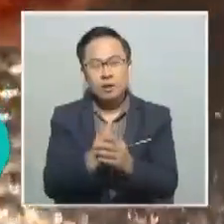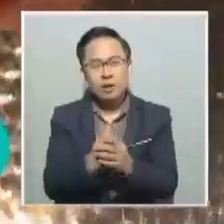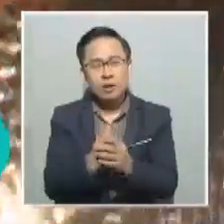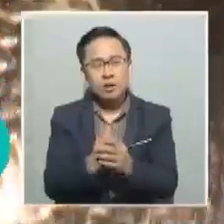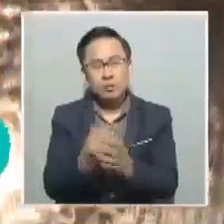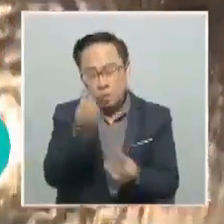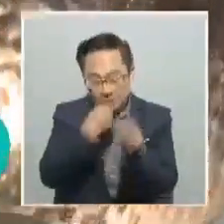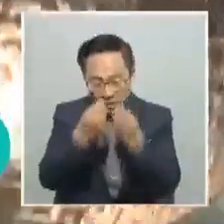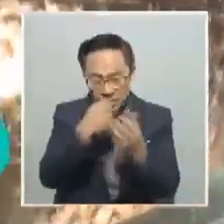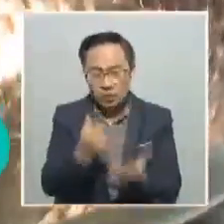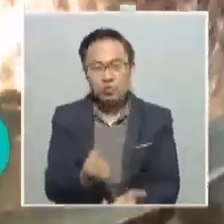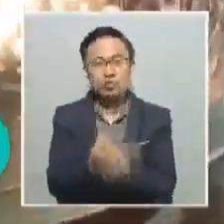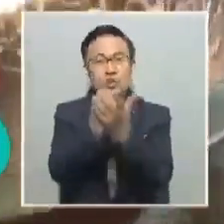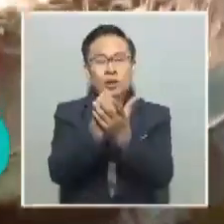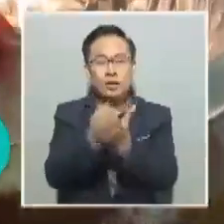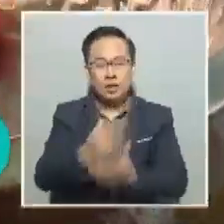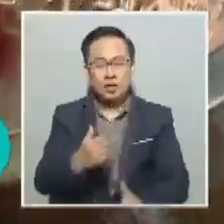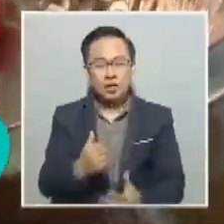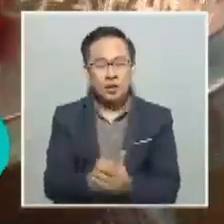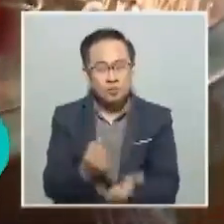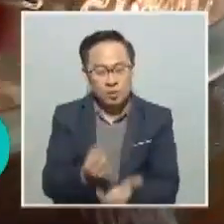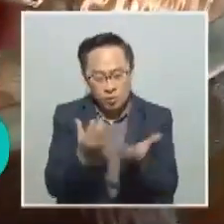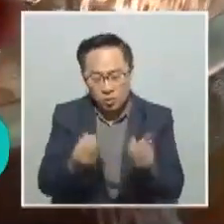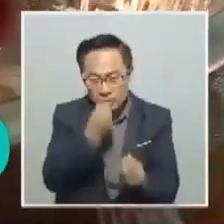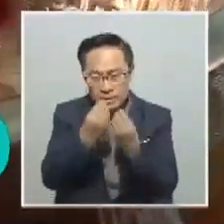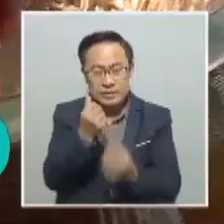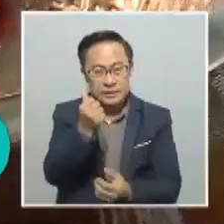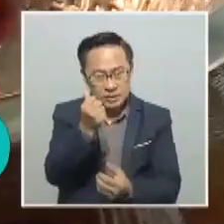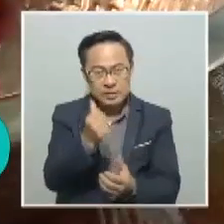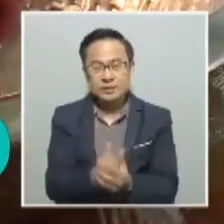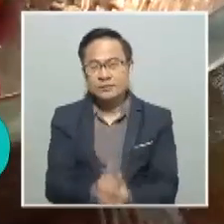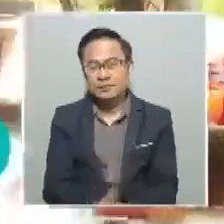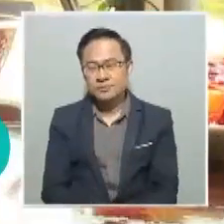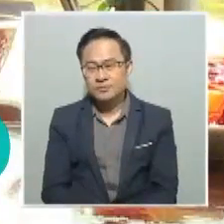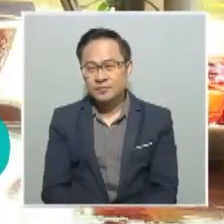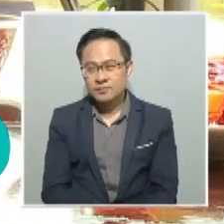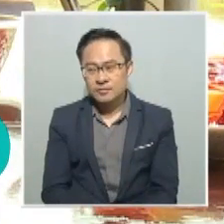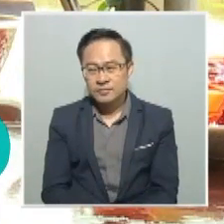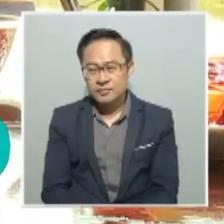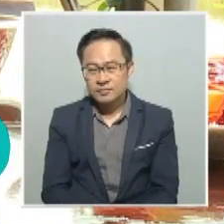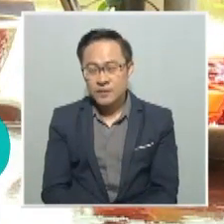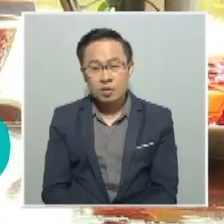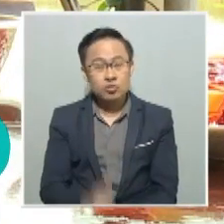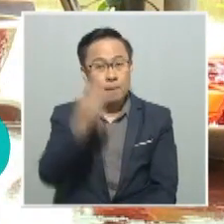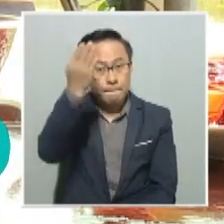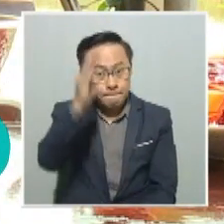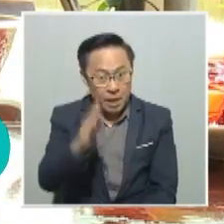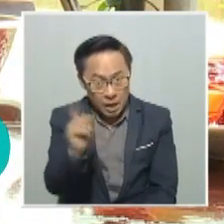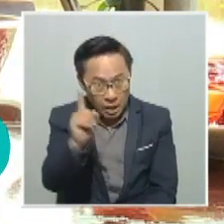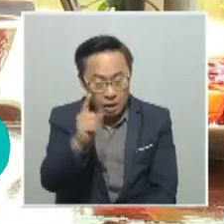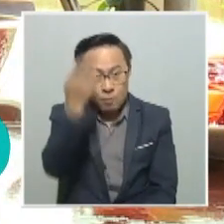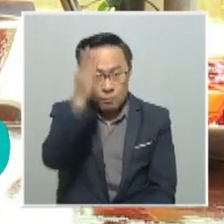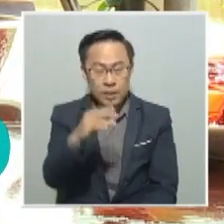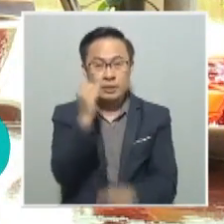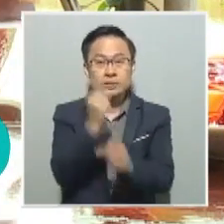ล้วนเป็นของมีค่านานิยมว่าส่วนใบใช้ท